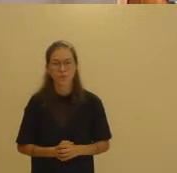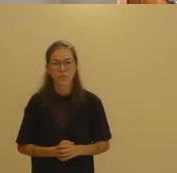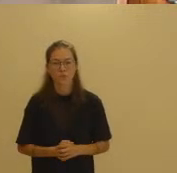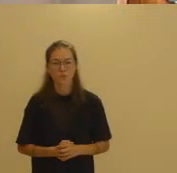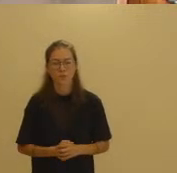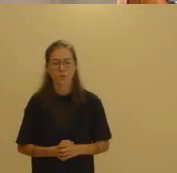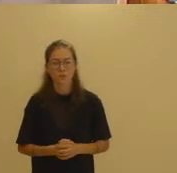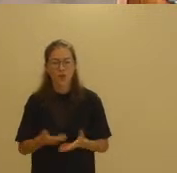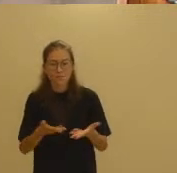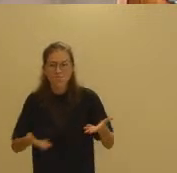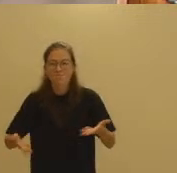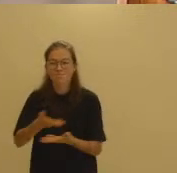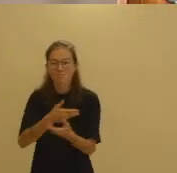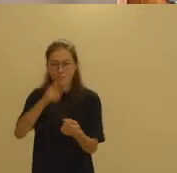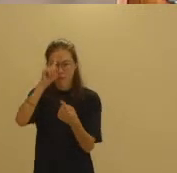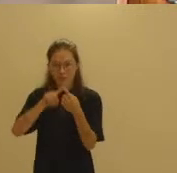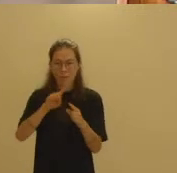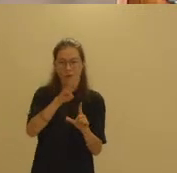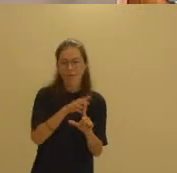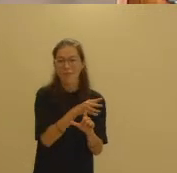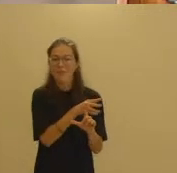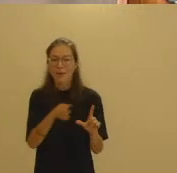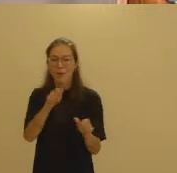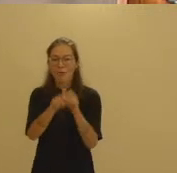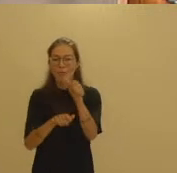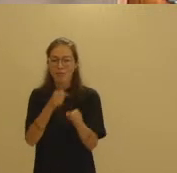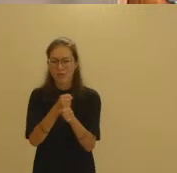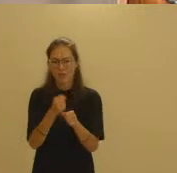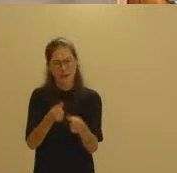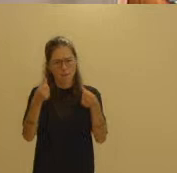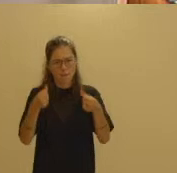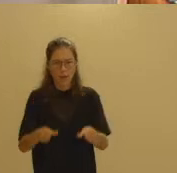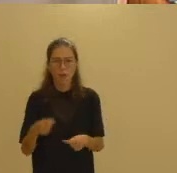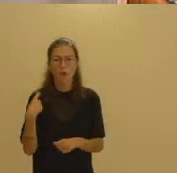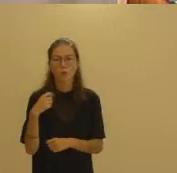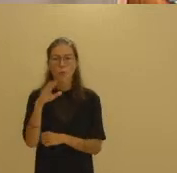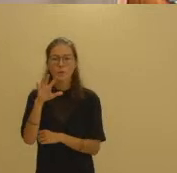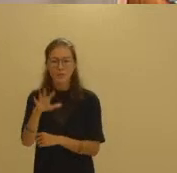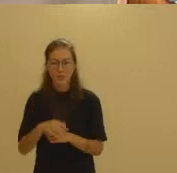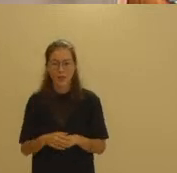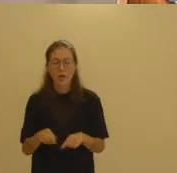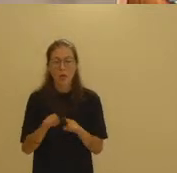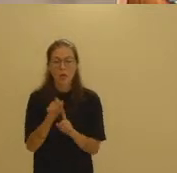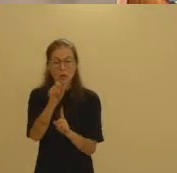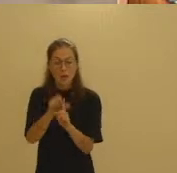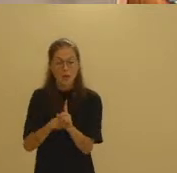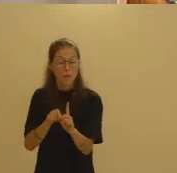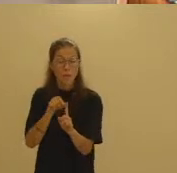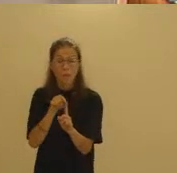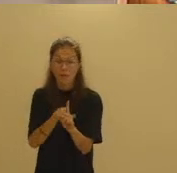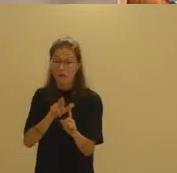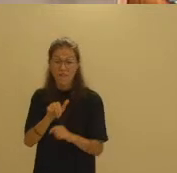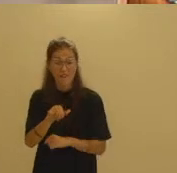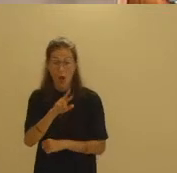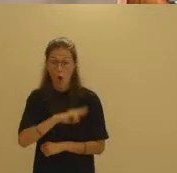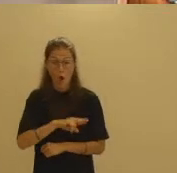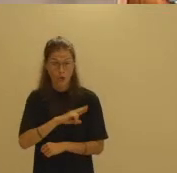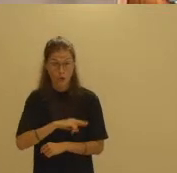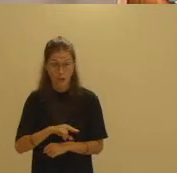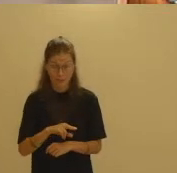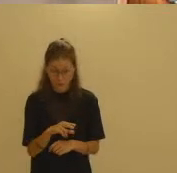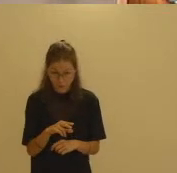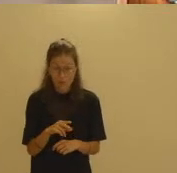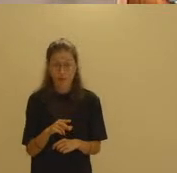Délibération qui porte sur le tableau des effectifs permanents numéro 5 et sur le remplacement d'un départ à la retraite sur un